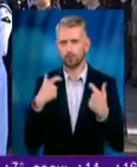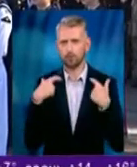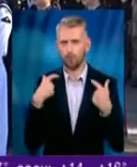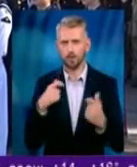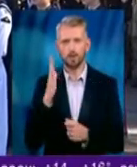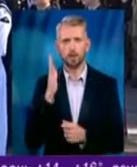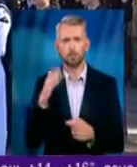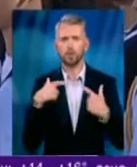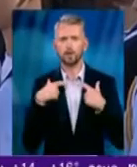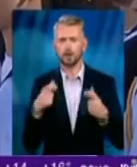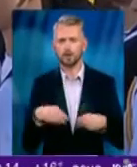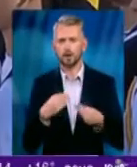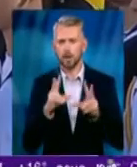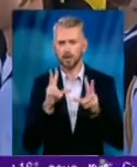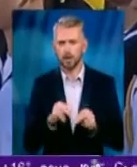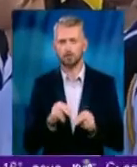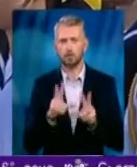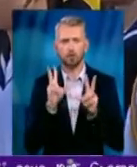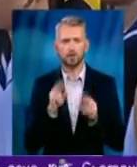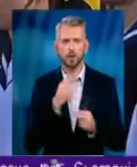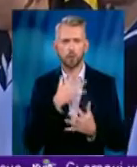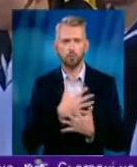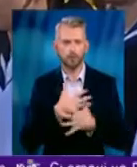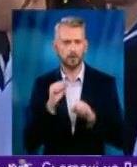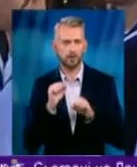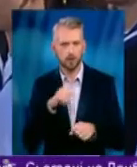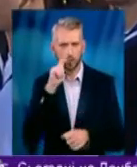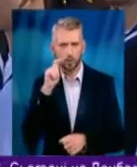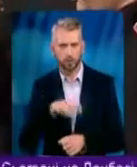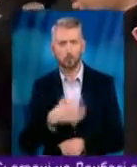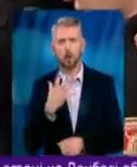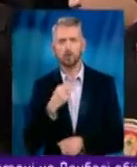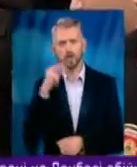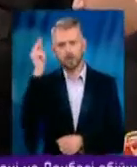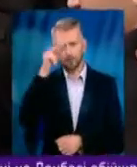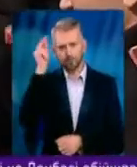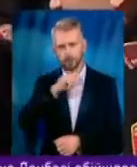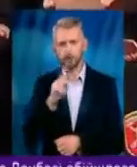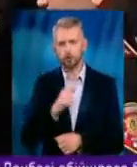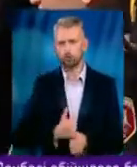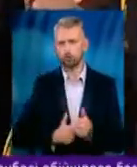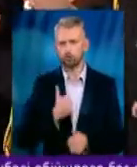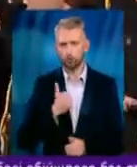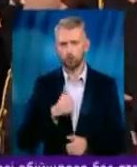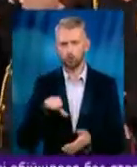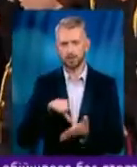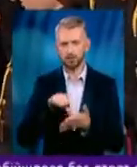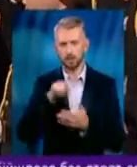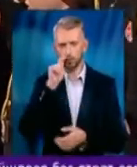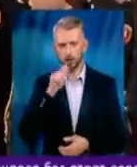Майбутні офіцери дали клятву, в якій обіцяли любити і захищати Україну, а ще навчатися, аби достойно її